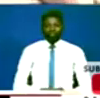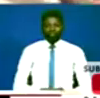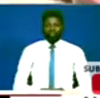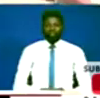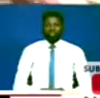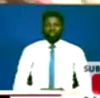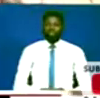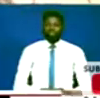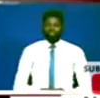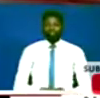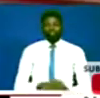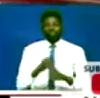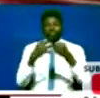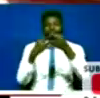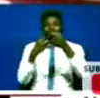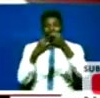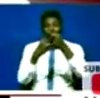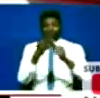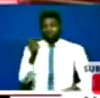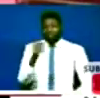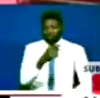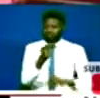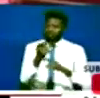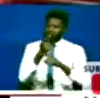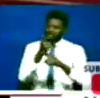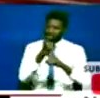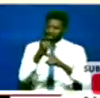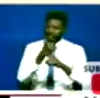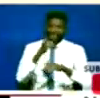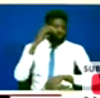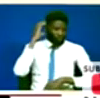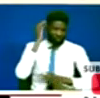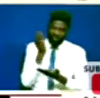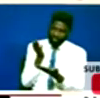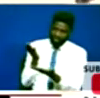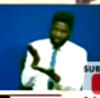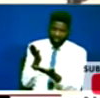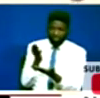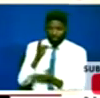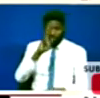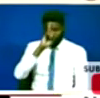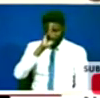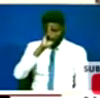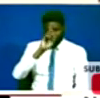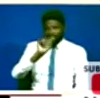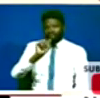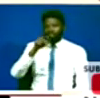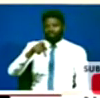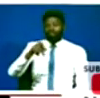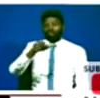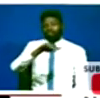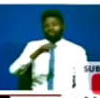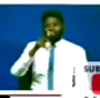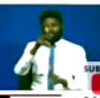Baada ya miezi 9 ya mafunzo ya kina katika chuo cha mafunzo kwa maafisa wa huduma ya taifa ya polisi mtaani Embakasi na mazoezi ya takriban